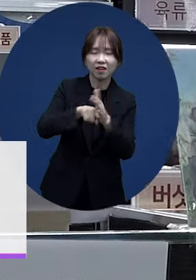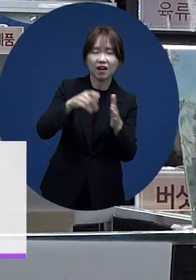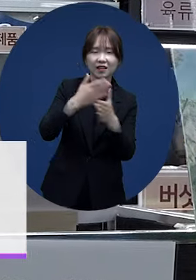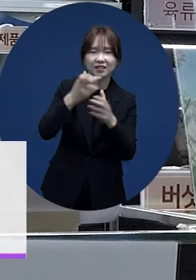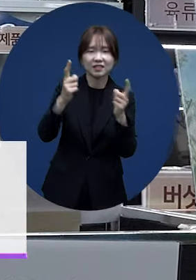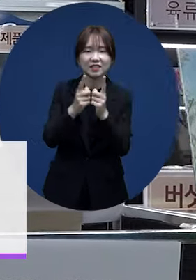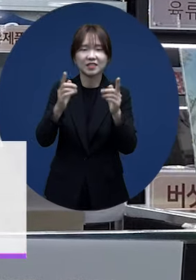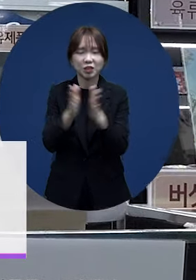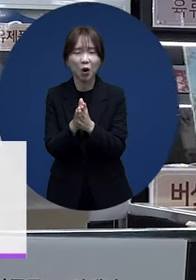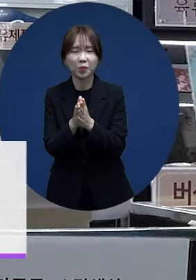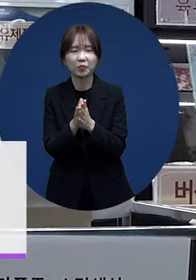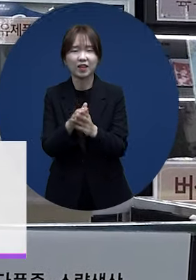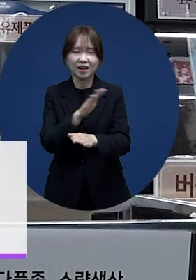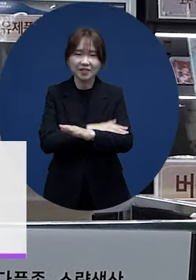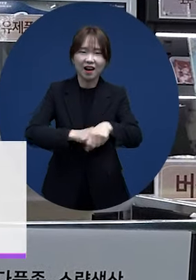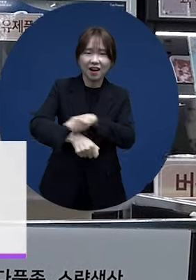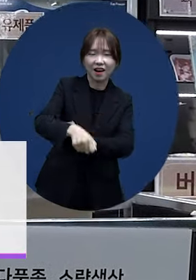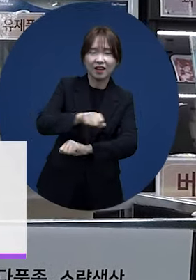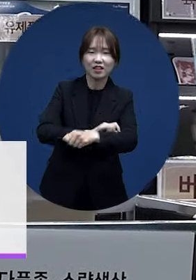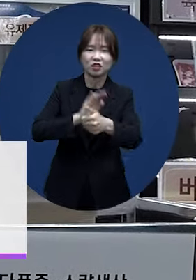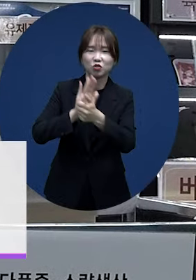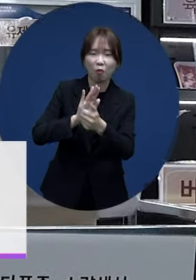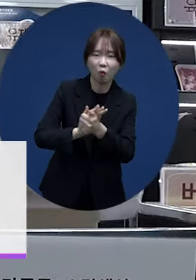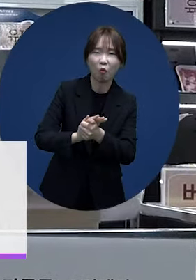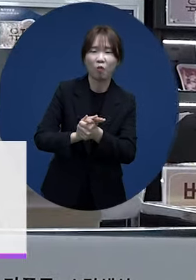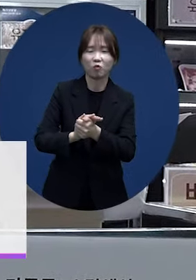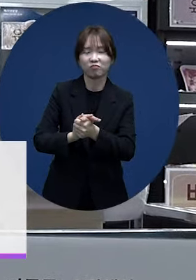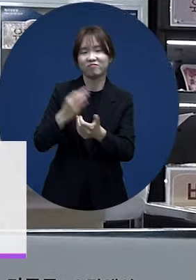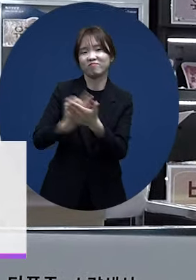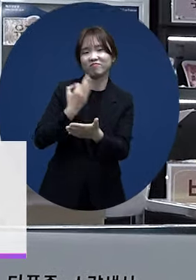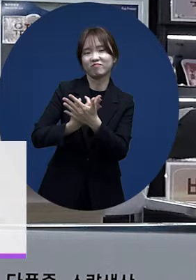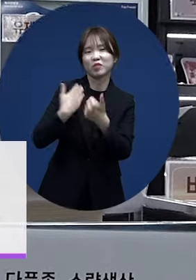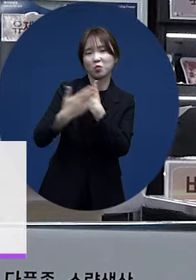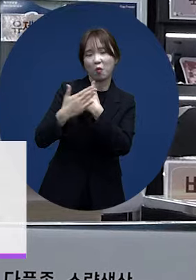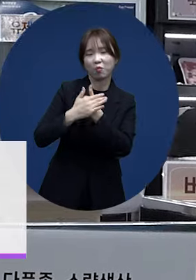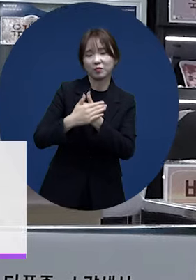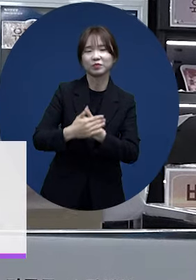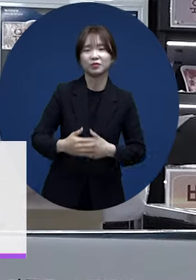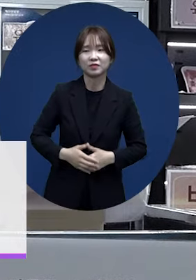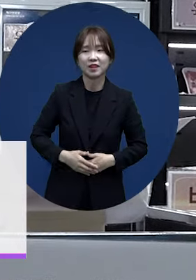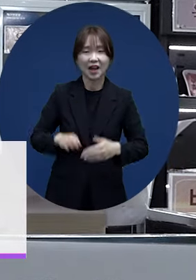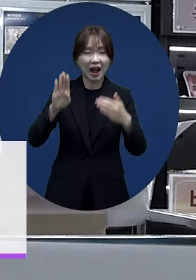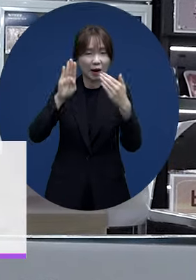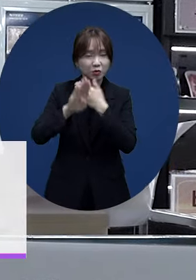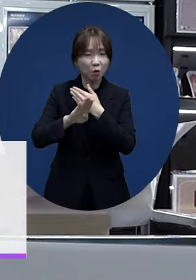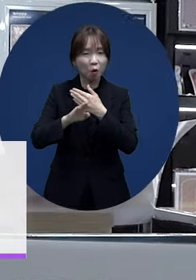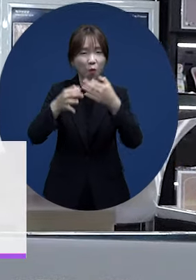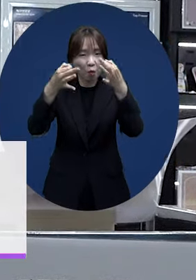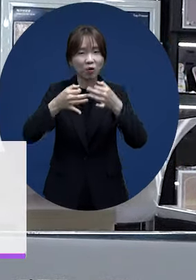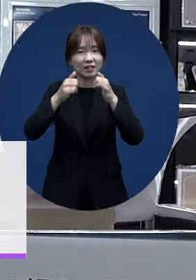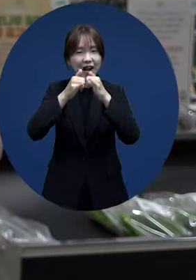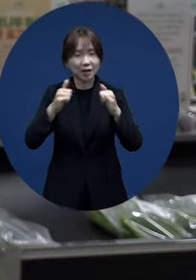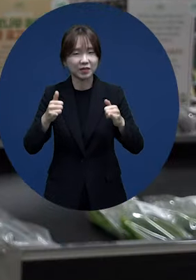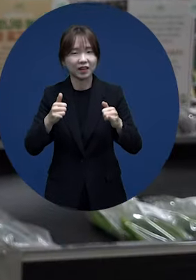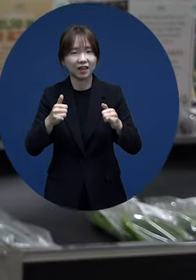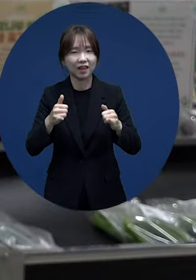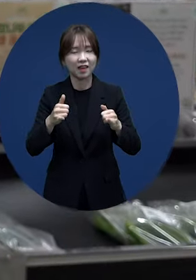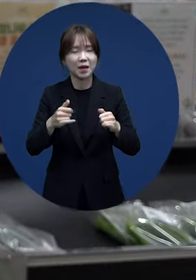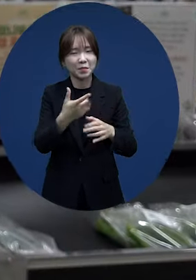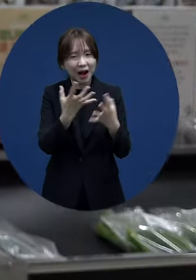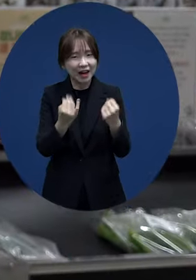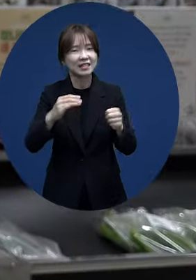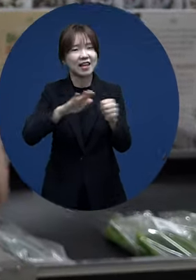우리 농가 소득을 위해서 양산시에서 이렇게 저희 매장을 차려주셔서 농가소득에 굉장히 도움이 될 거라고 지금 예상하고 있습니다. 앞으로